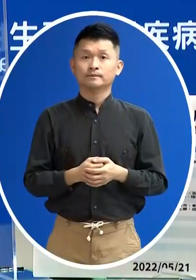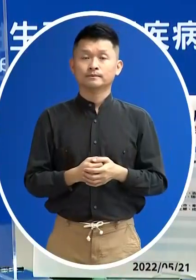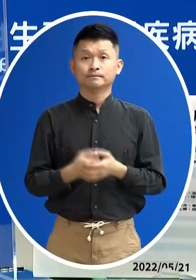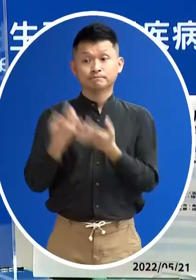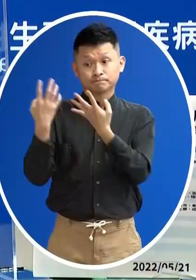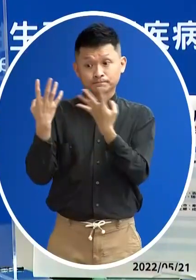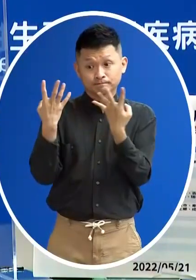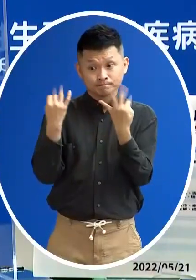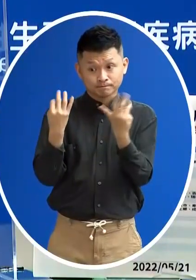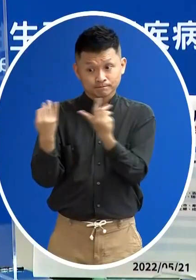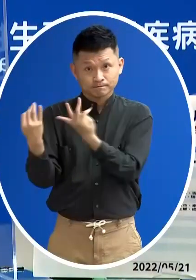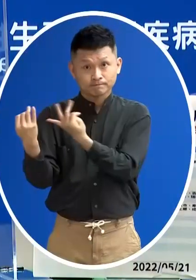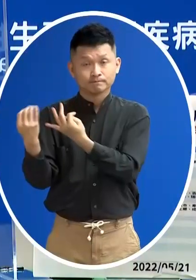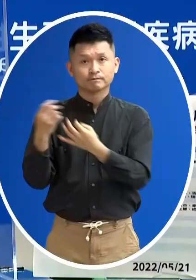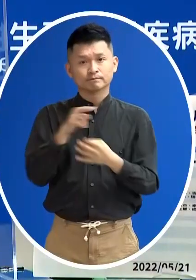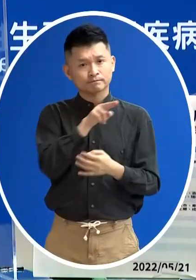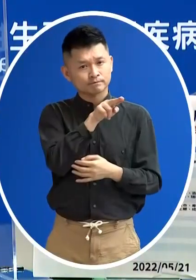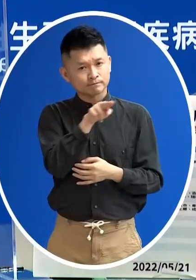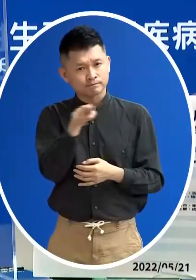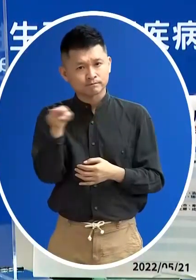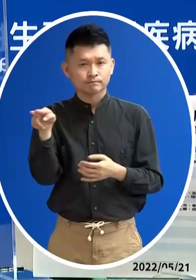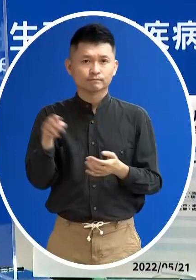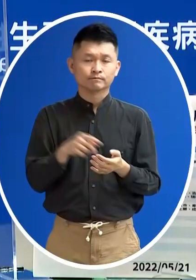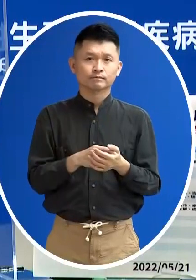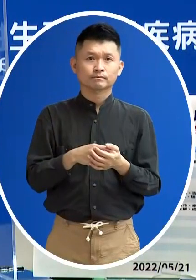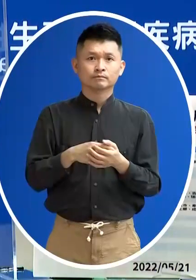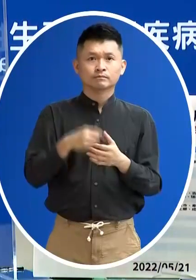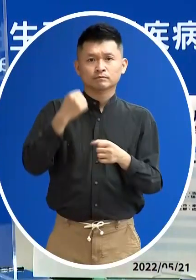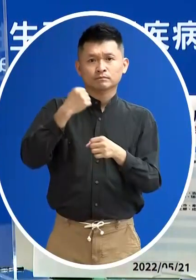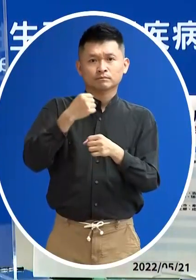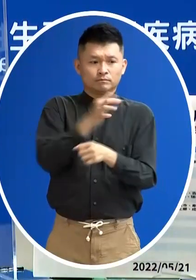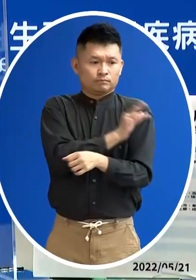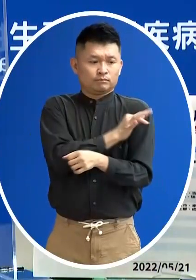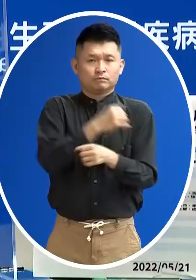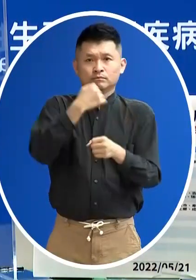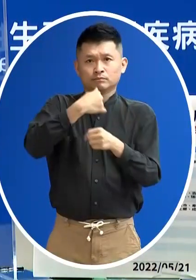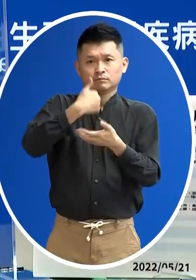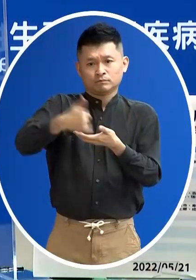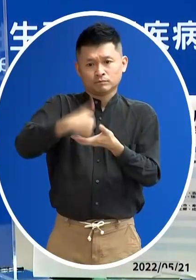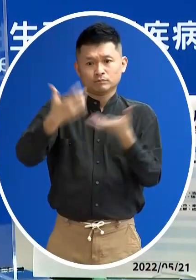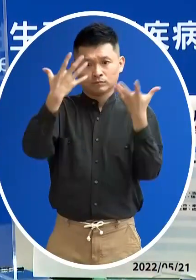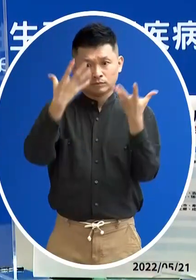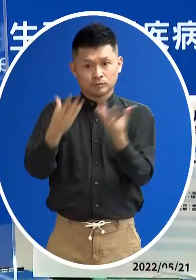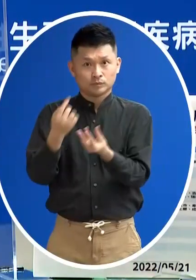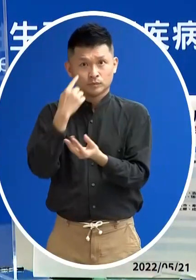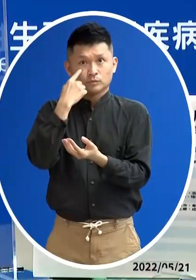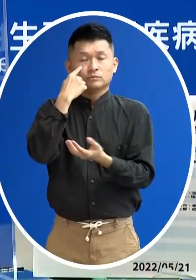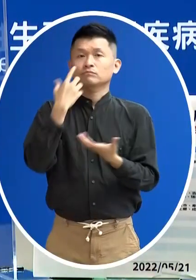数字来观察，并没有看到这个职业人数的大量的减低。